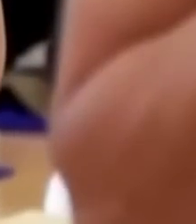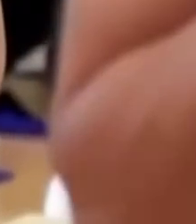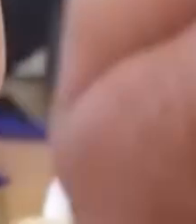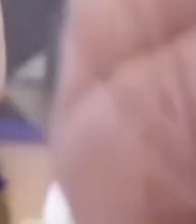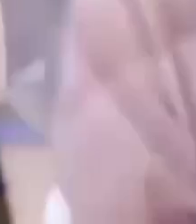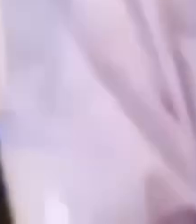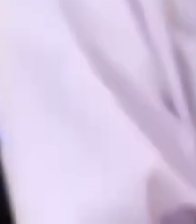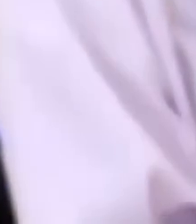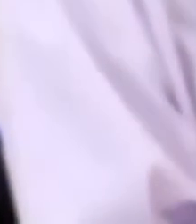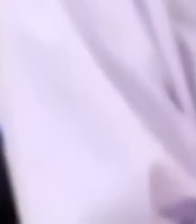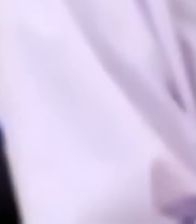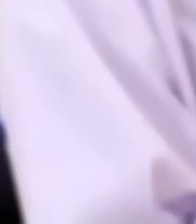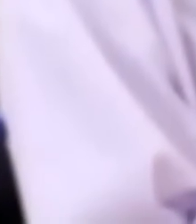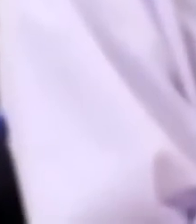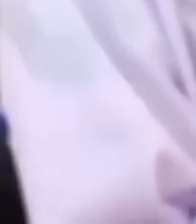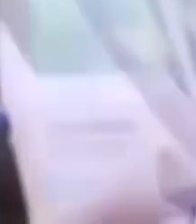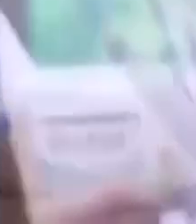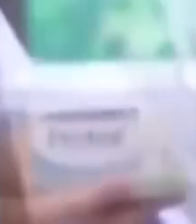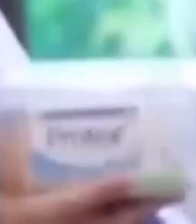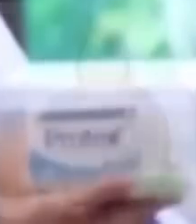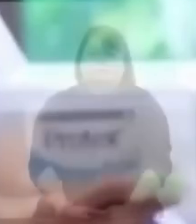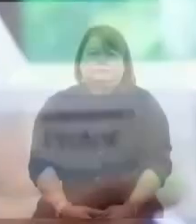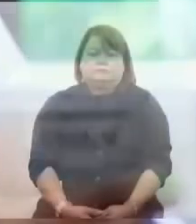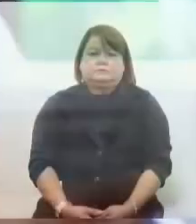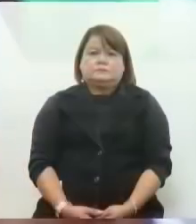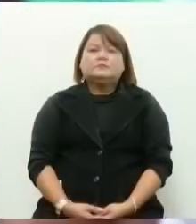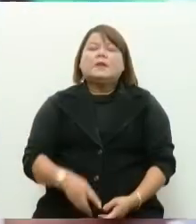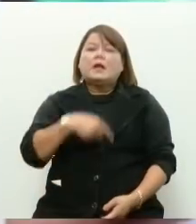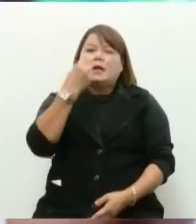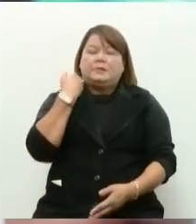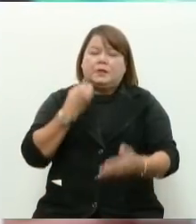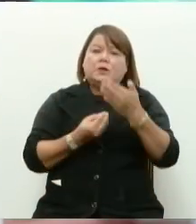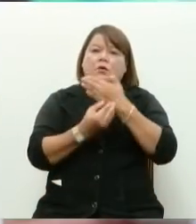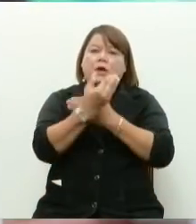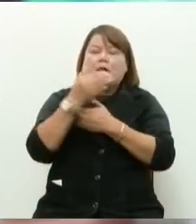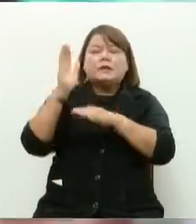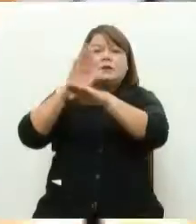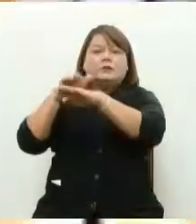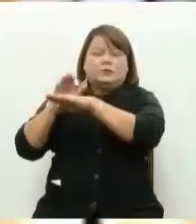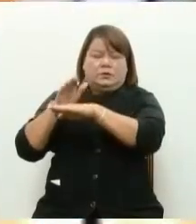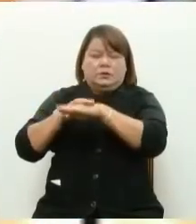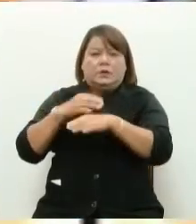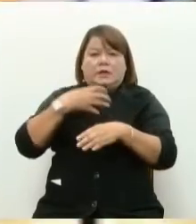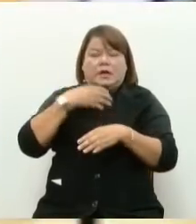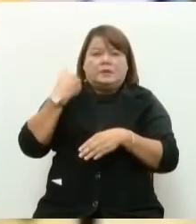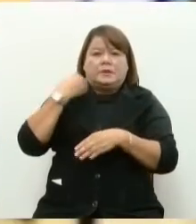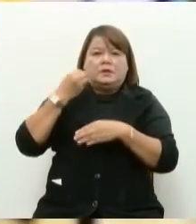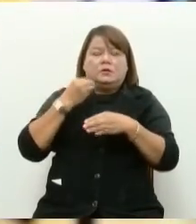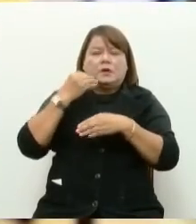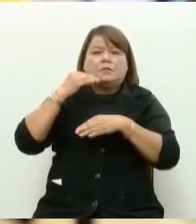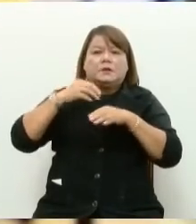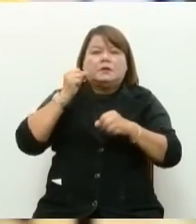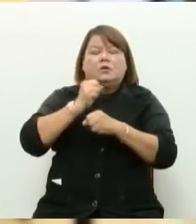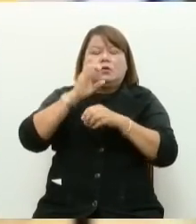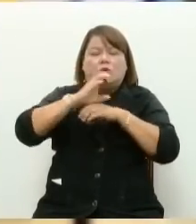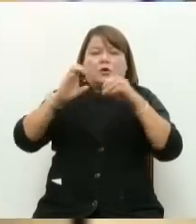มีโอกาสนะคะขอเชิญชวนค่ะอยากให้จัดโครงการปฏิบัติธรรมพัฒนาจริยธรรมของบุคลากรท